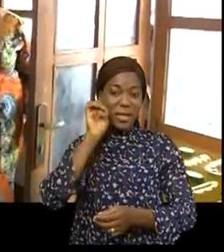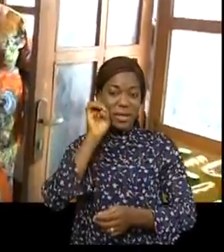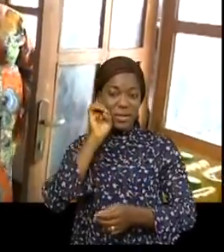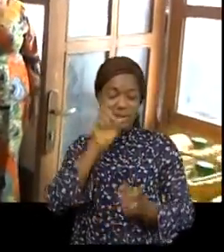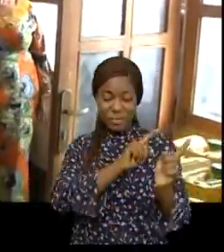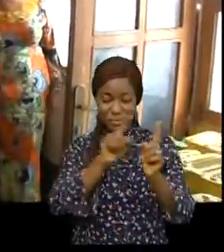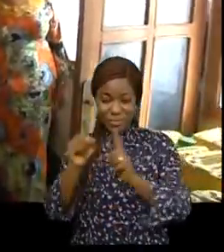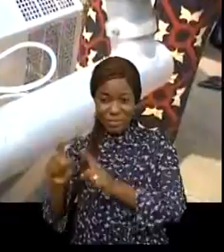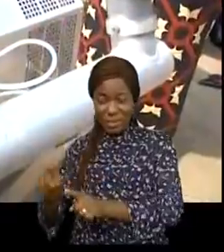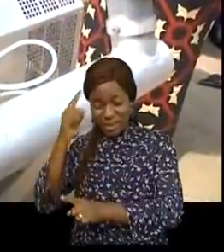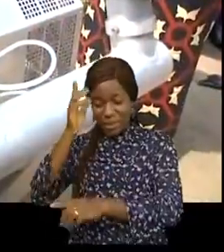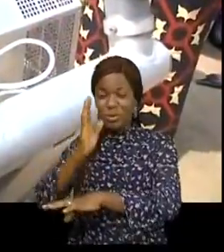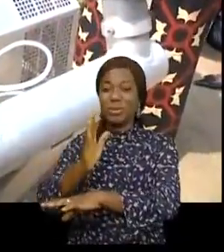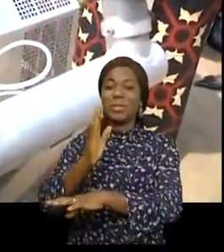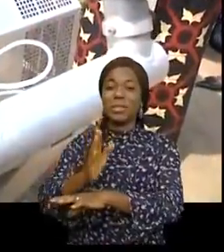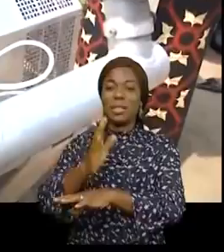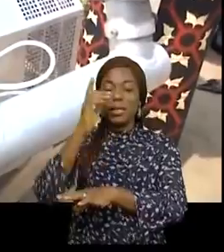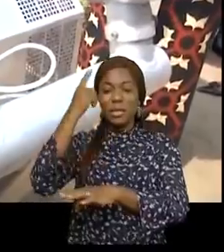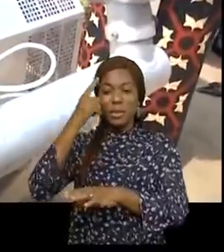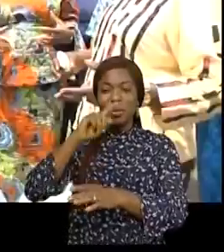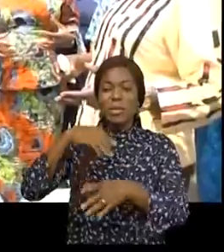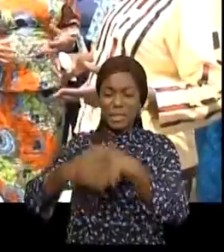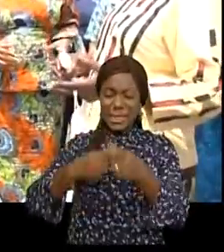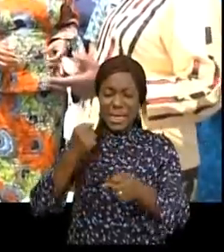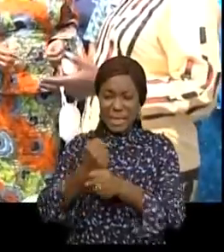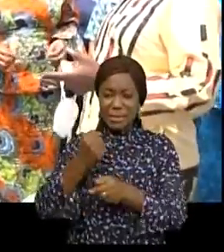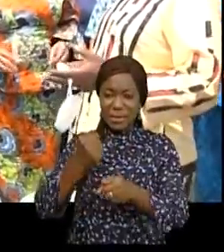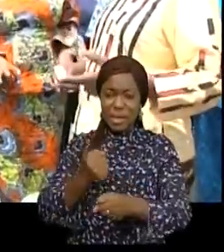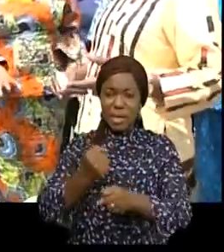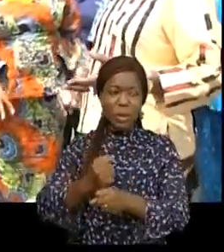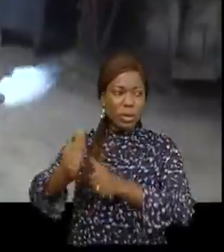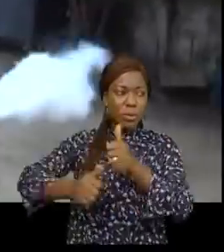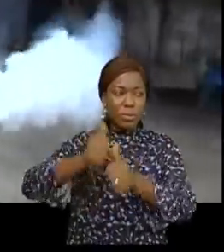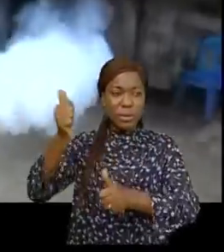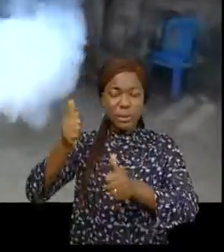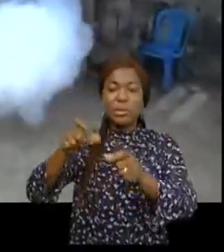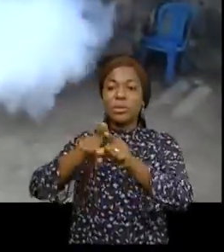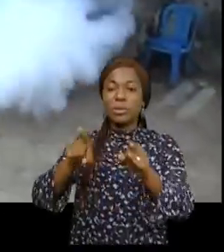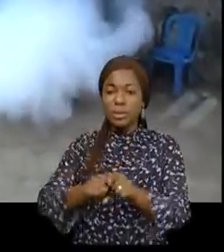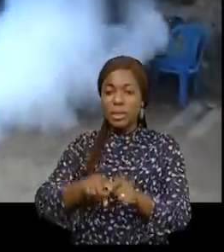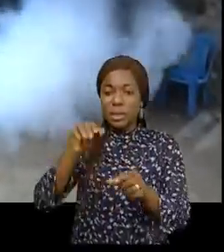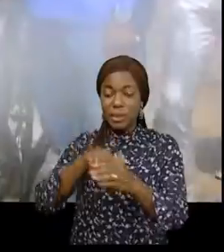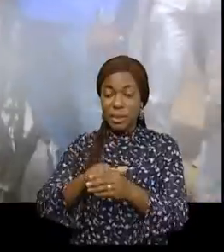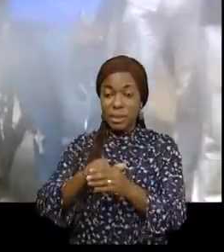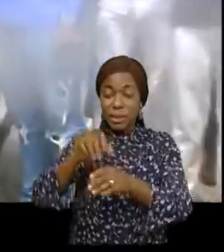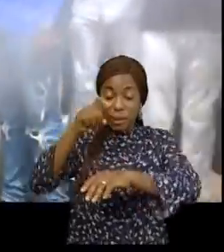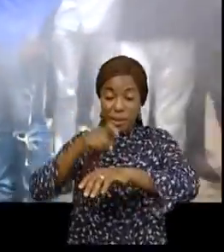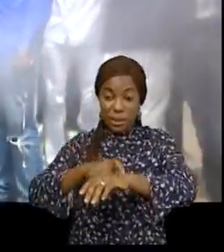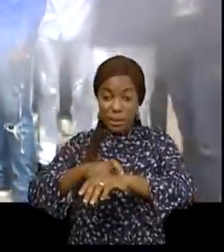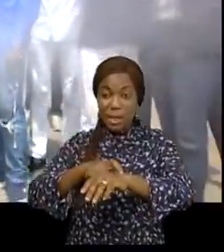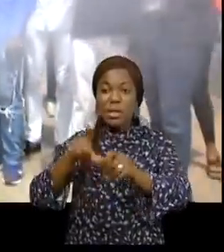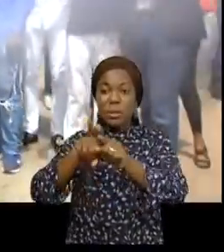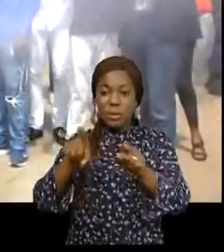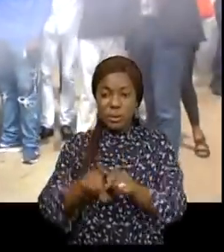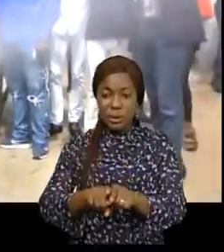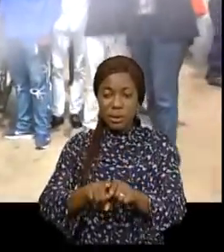cadres de la direction de l'assainissement à doubler les efforts pour des résultats concrets dans un bref délai. La propreté doit commencer dans